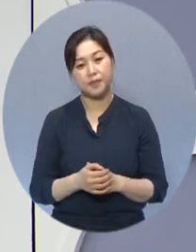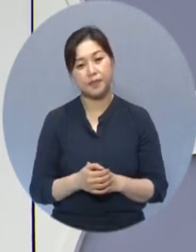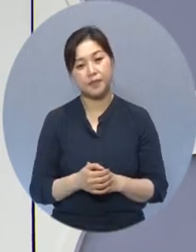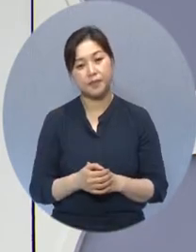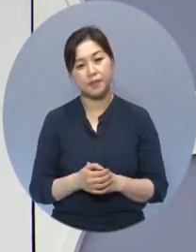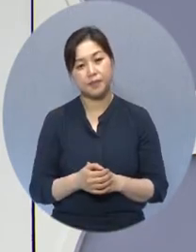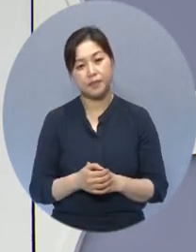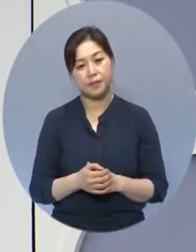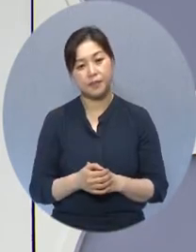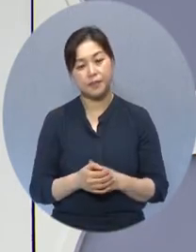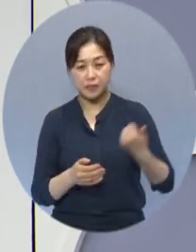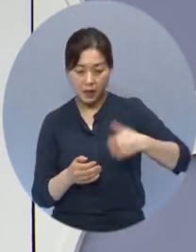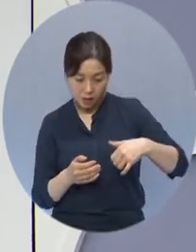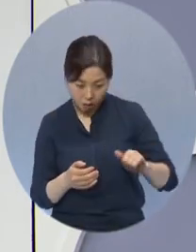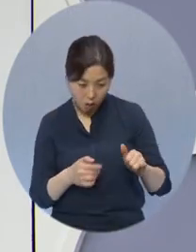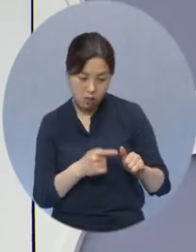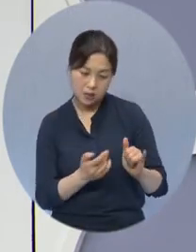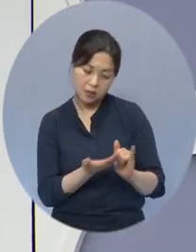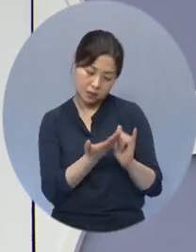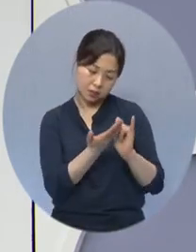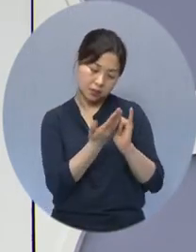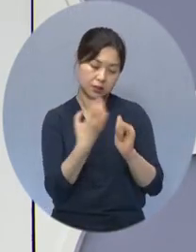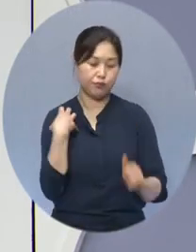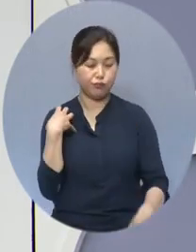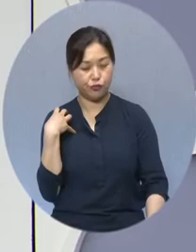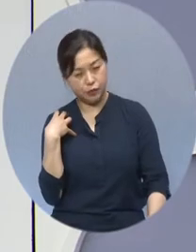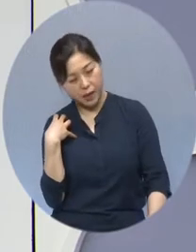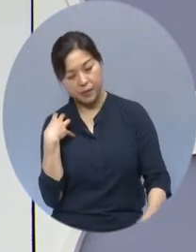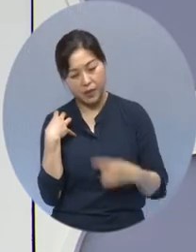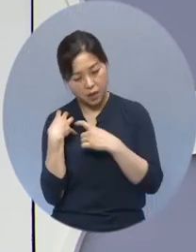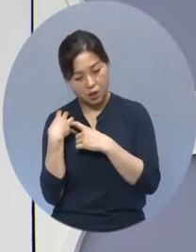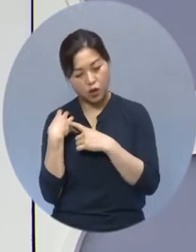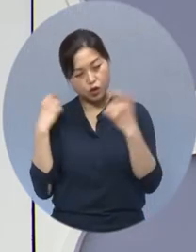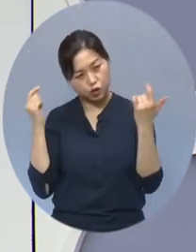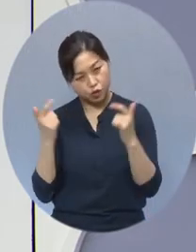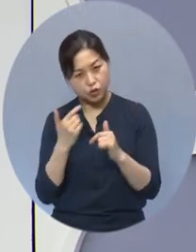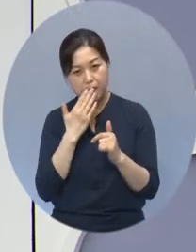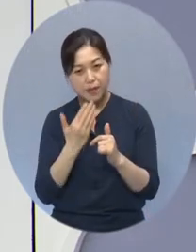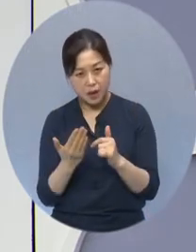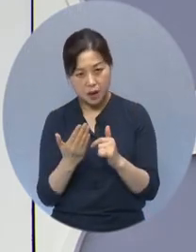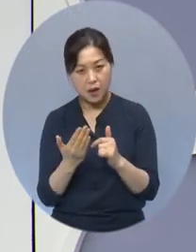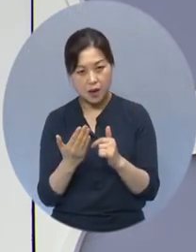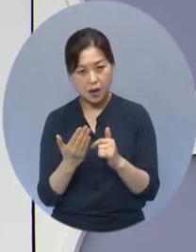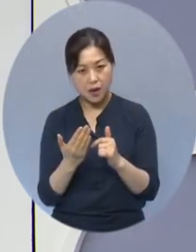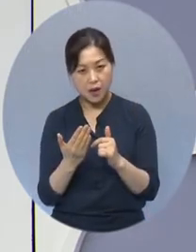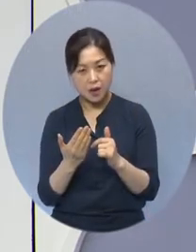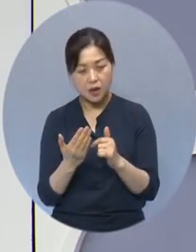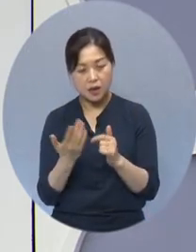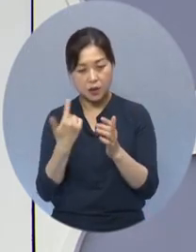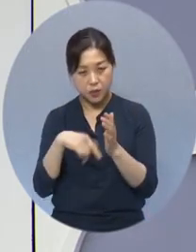이분들의 그 양육에 대한 부담 이것을 최대한 덜어줄 수 있는 그런 어떤